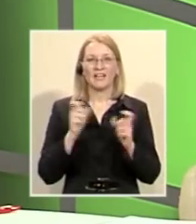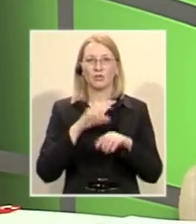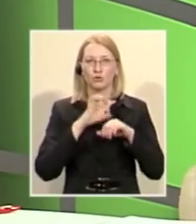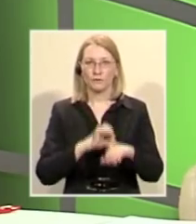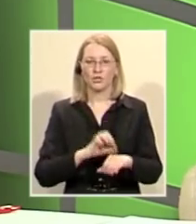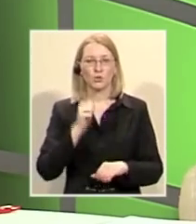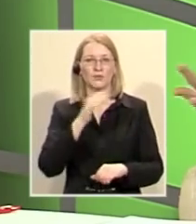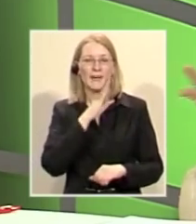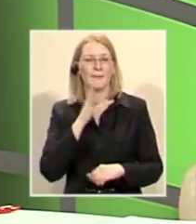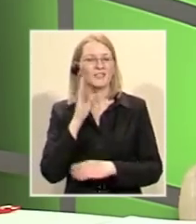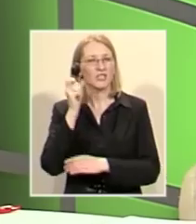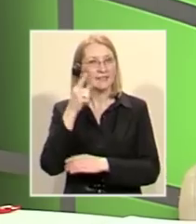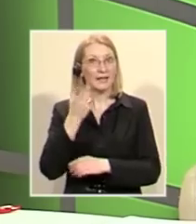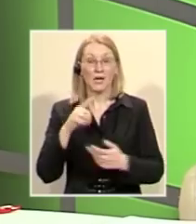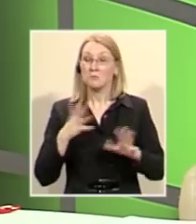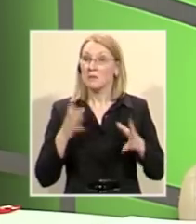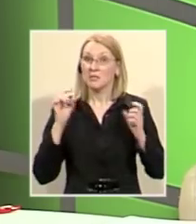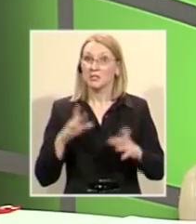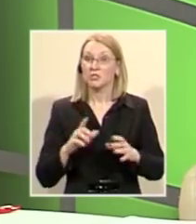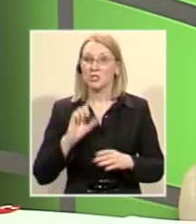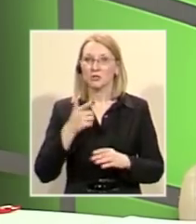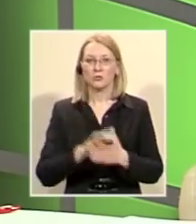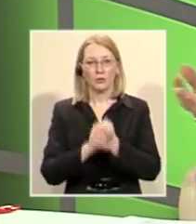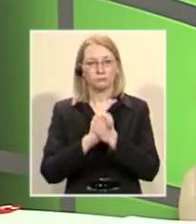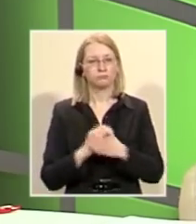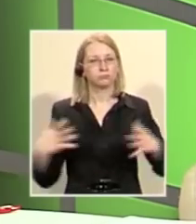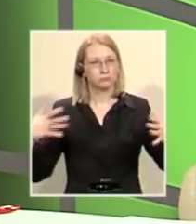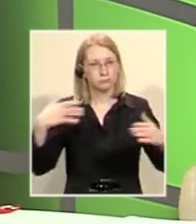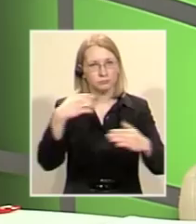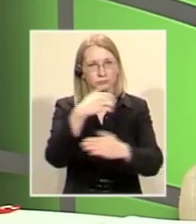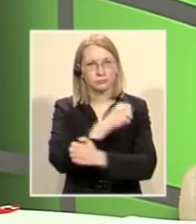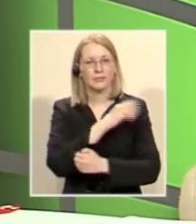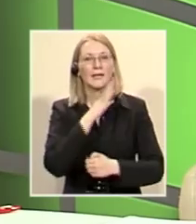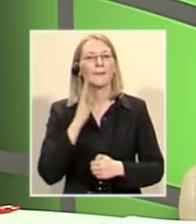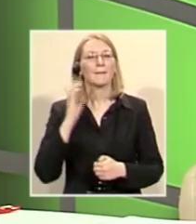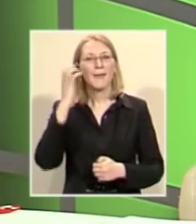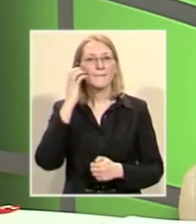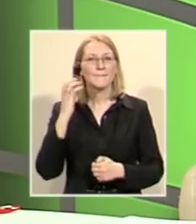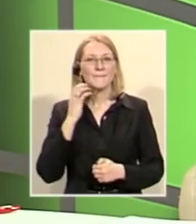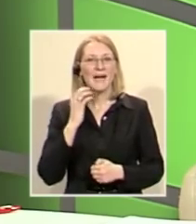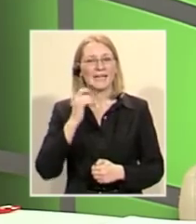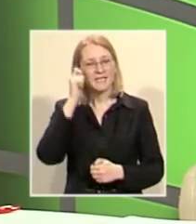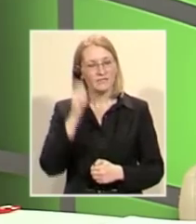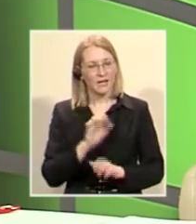je majčin dan. Ako nemate ništa drugo, čvrsti zagrljaj svim mamama, svim bakama. Svako vam dobro